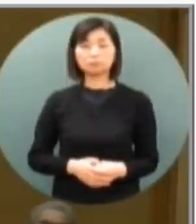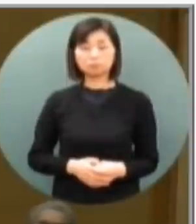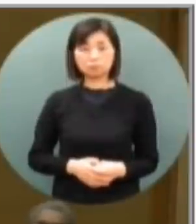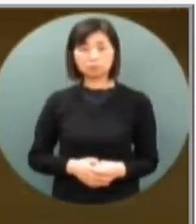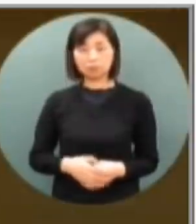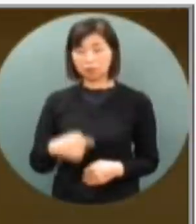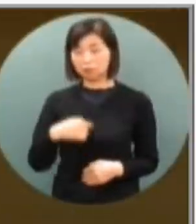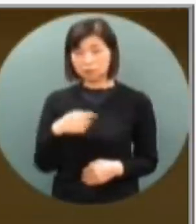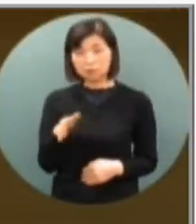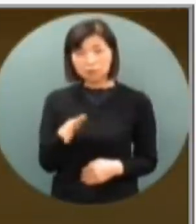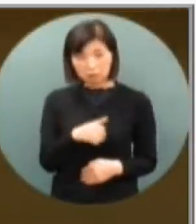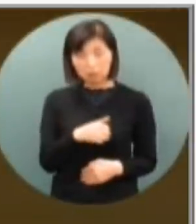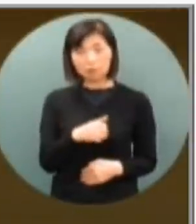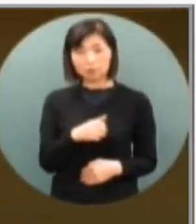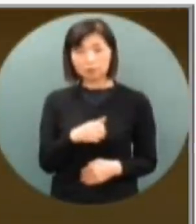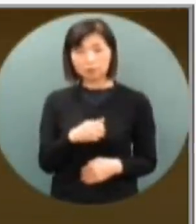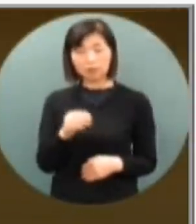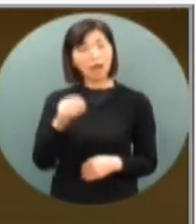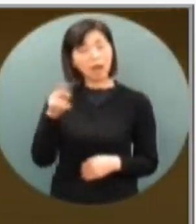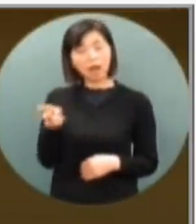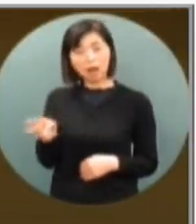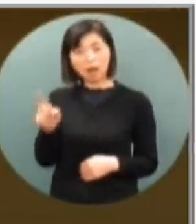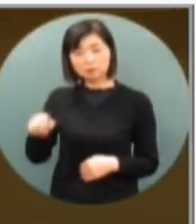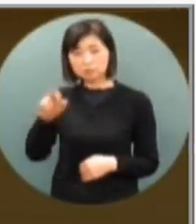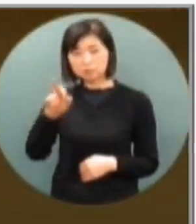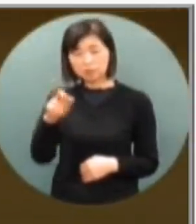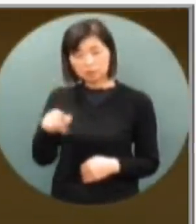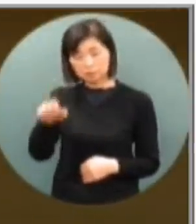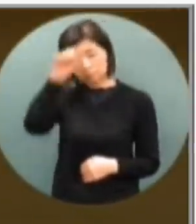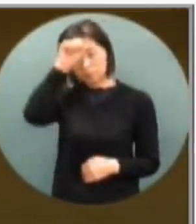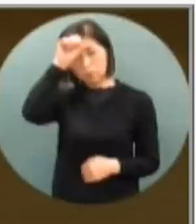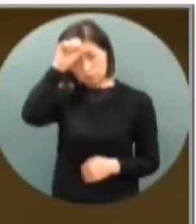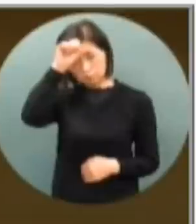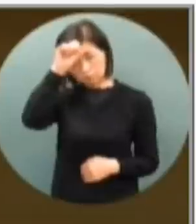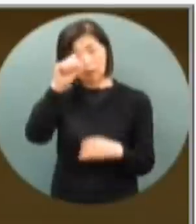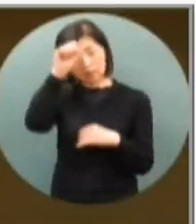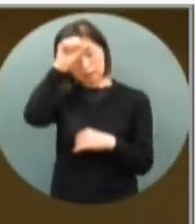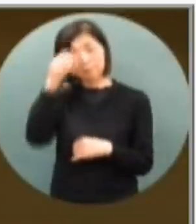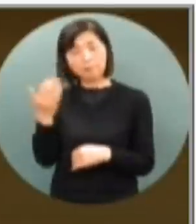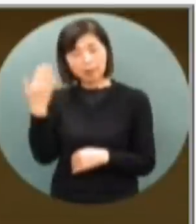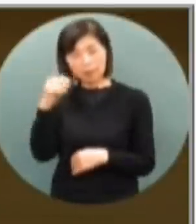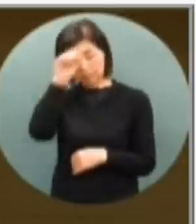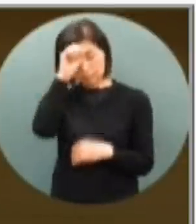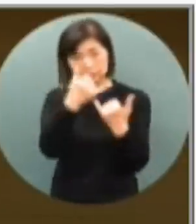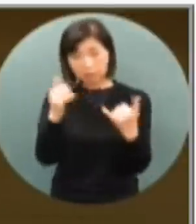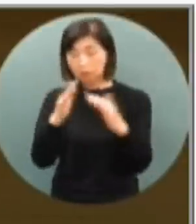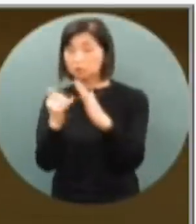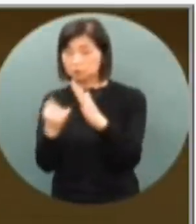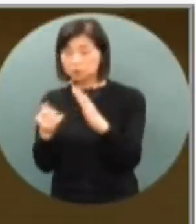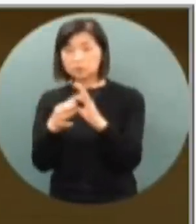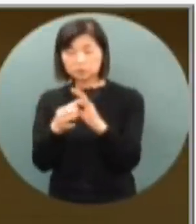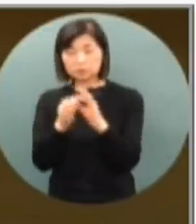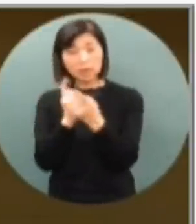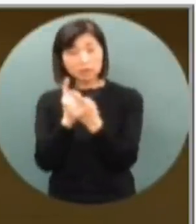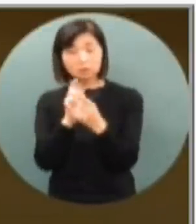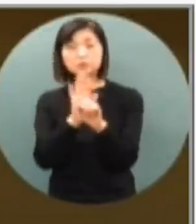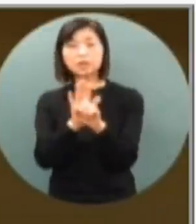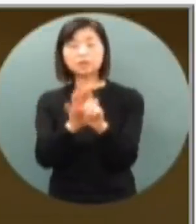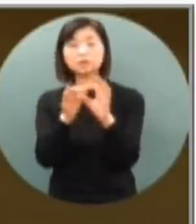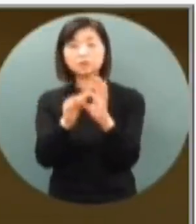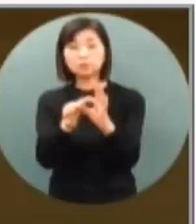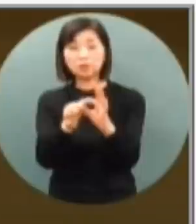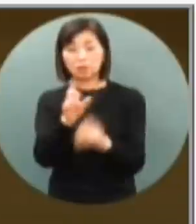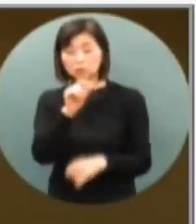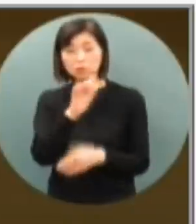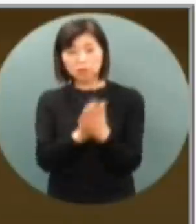それでは私の方からハンセン病の元患者及びその家族の方に対する支援につきまして、本県の出身